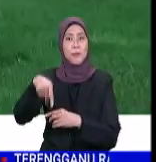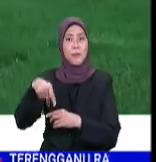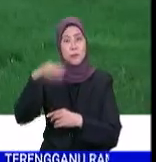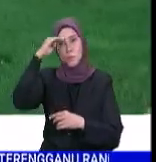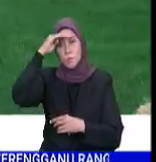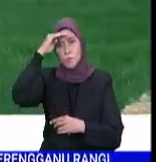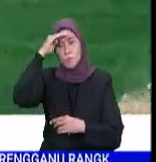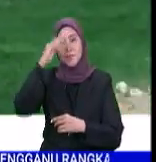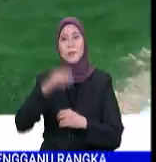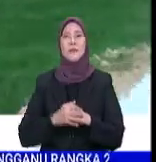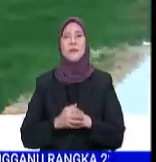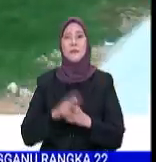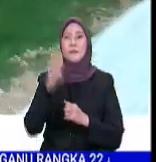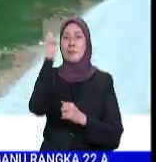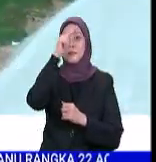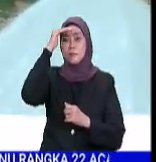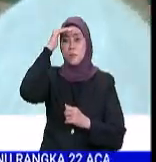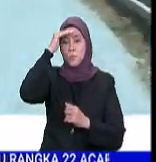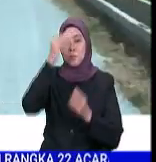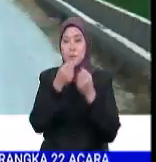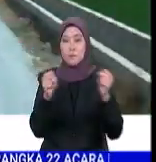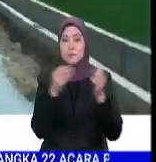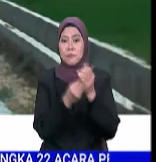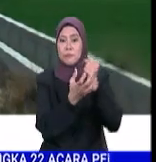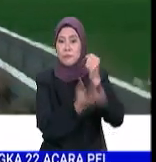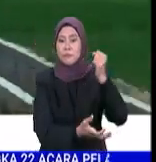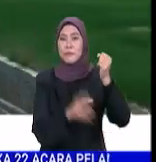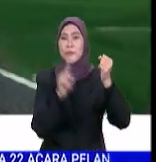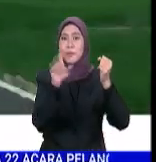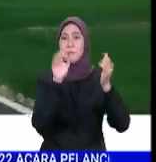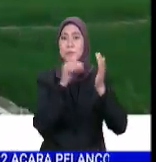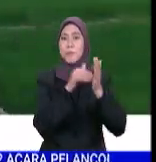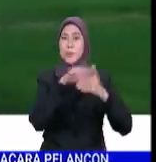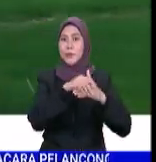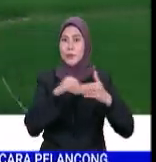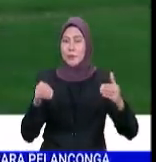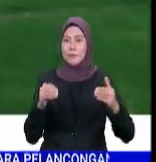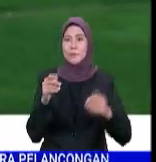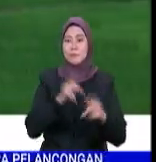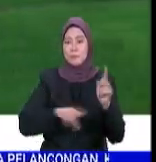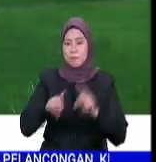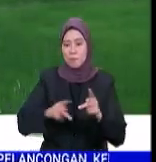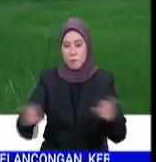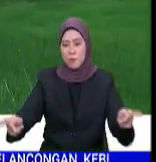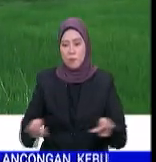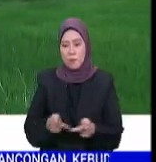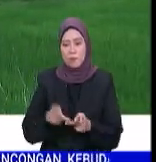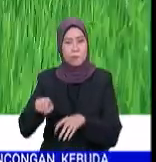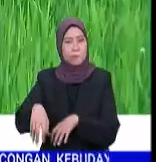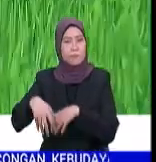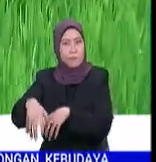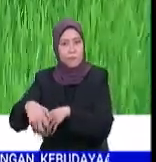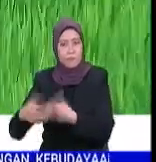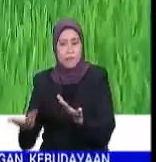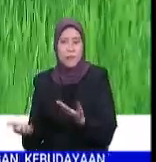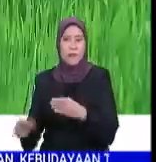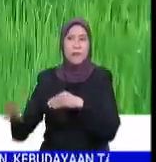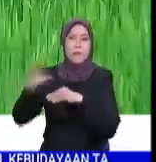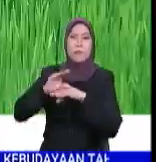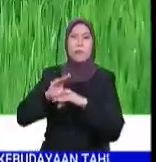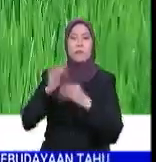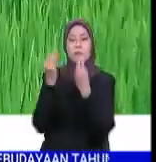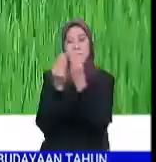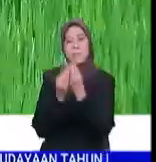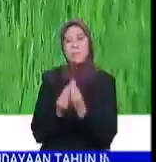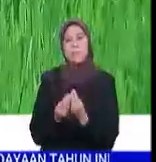Kajen Jawa menjadikan peruntukan awal 100.000 linggai kepada saya atau jas dan akan ditambah mengikut keperluan serta jumlah